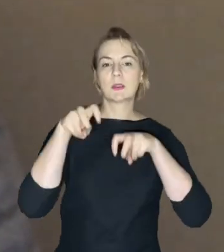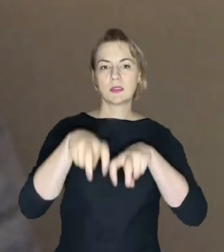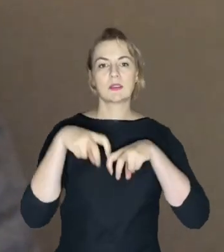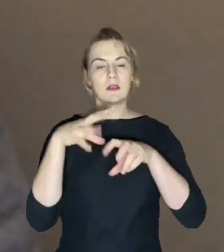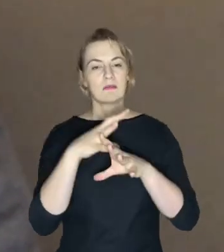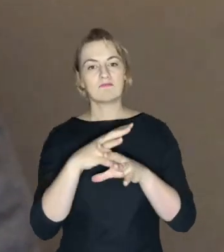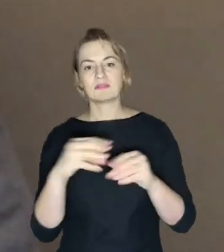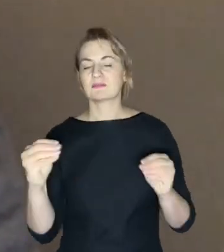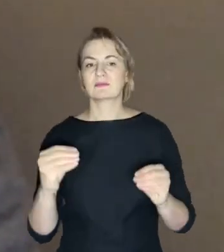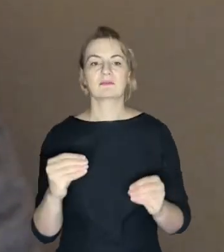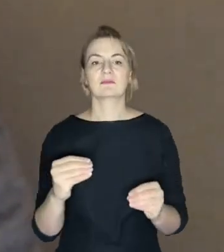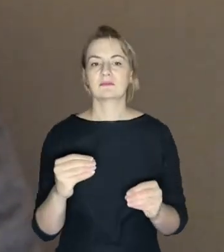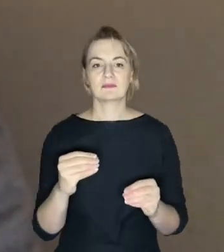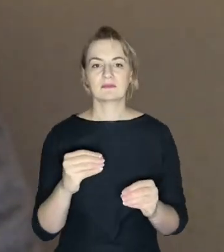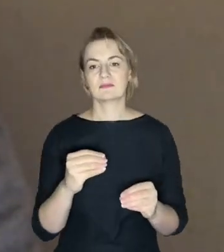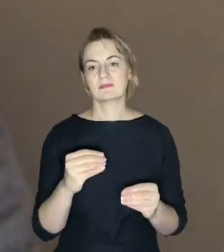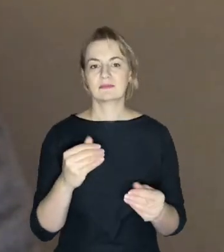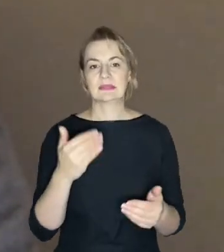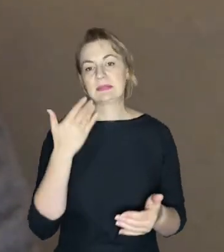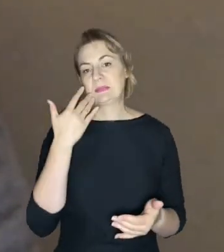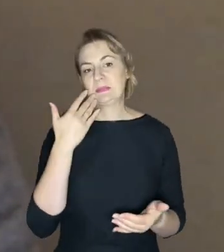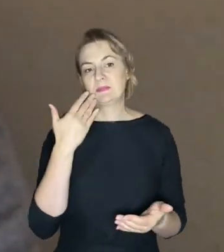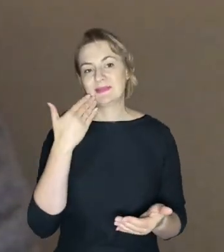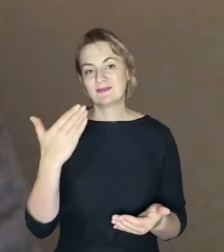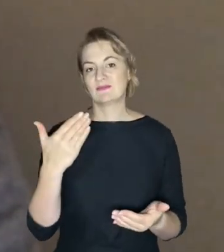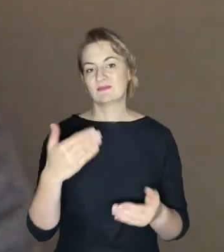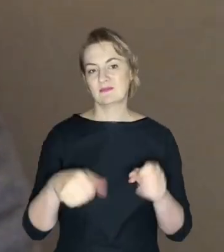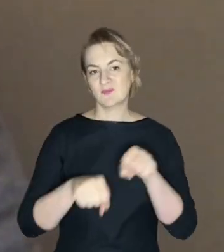w imię swoich neurotycznych potrzeb.